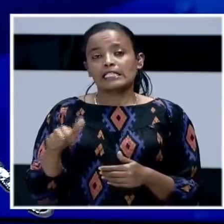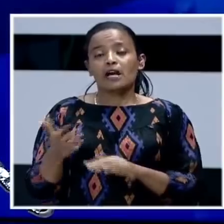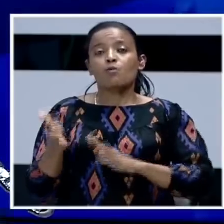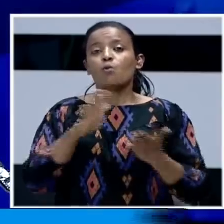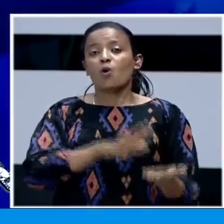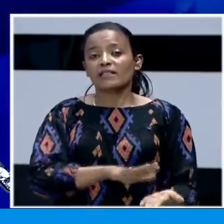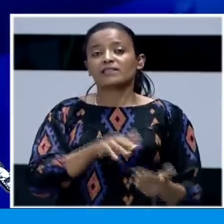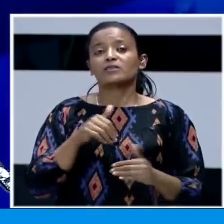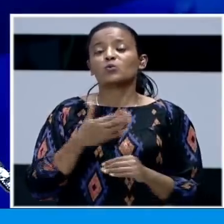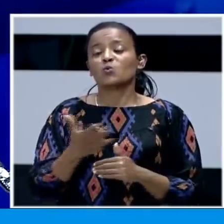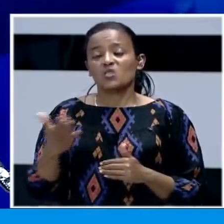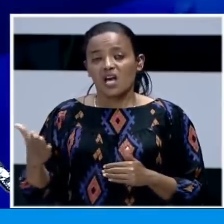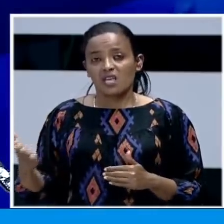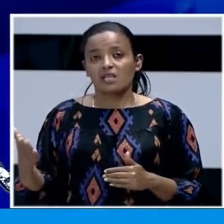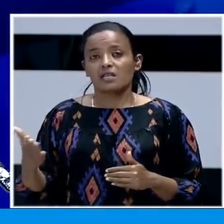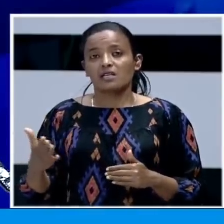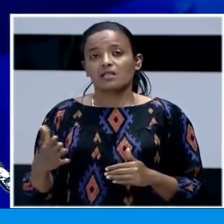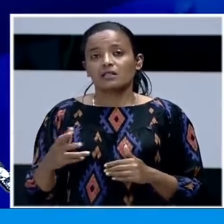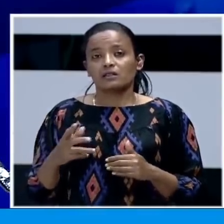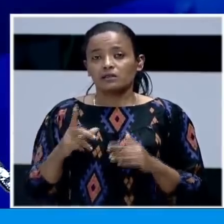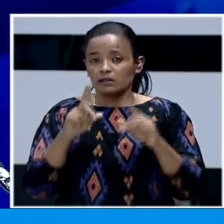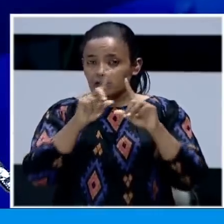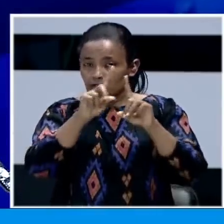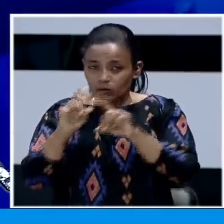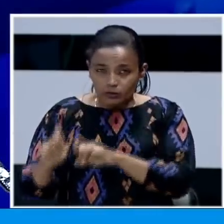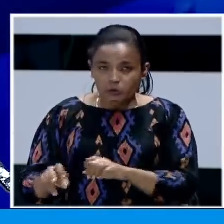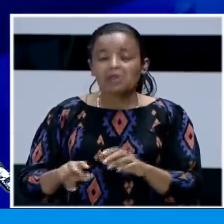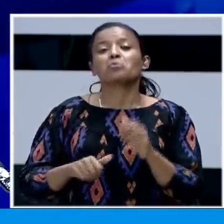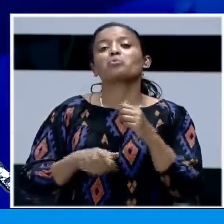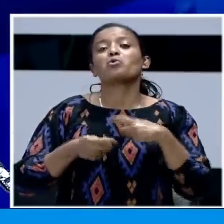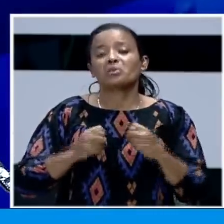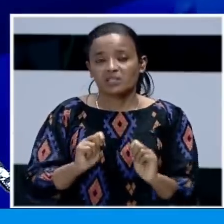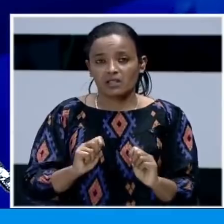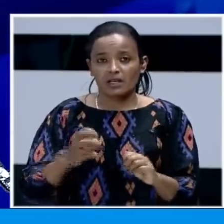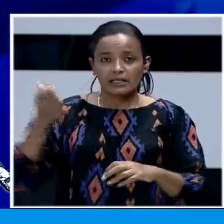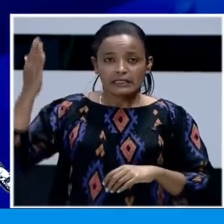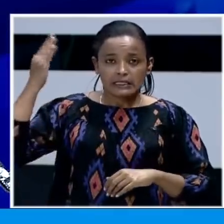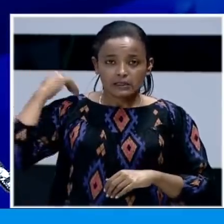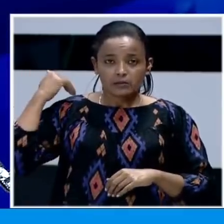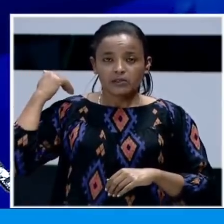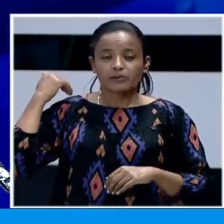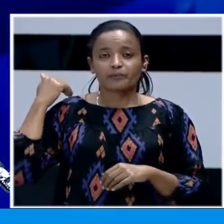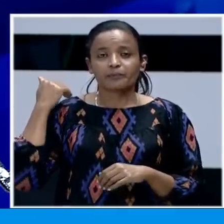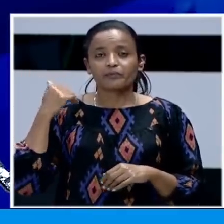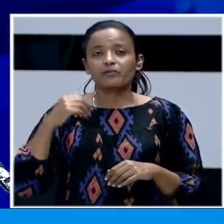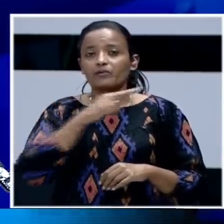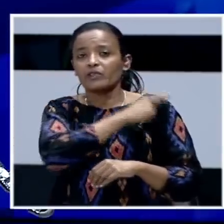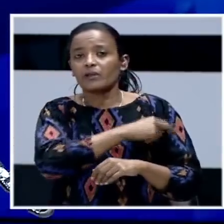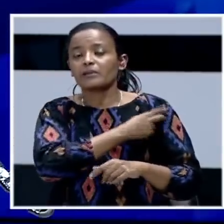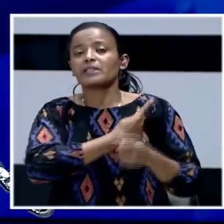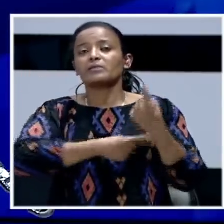مواتيت قداي نفتاش فتينا اينا قدمينا بحكمنا